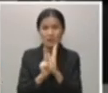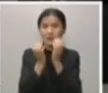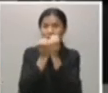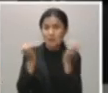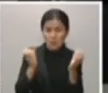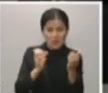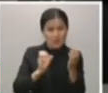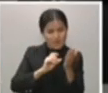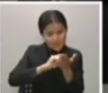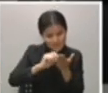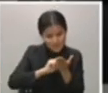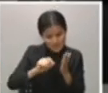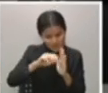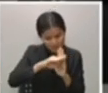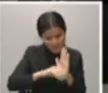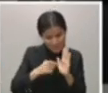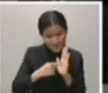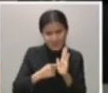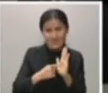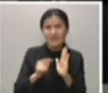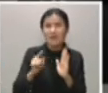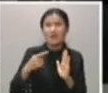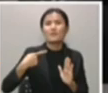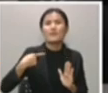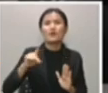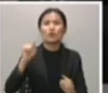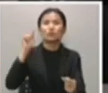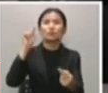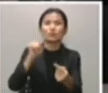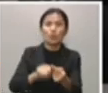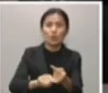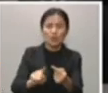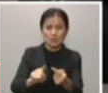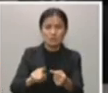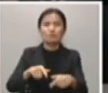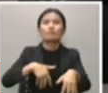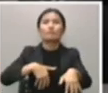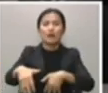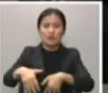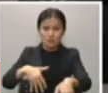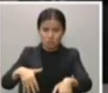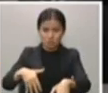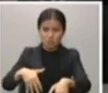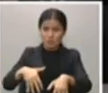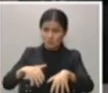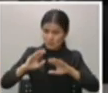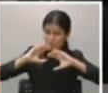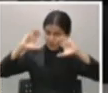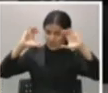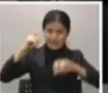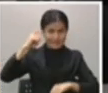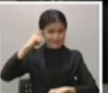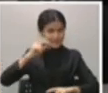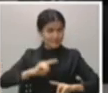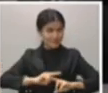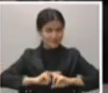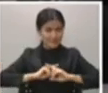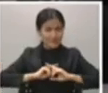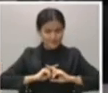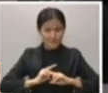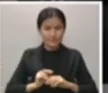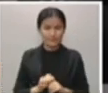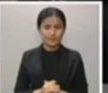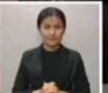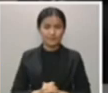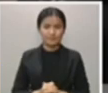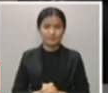เราอันนั้นเป็นคำพูดของคณะรัฐบาลของท่านซึ่งพูดอยู่บ่อยๆนะครับแต่อย่างไรก็ตามซึ่งอ